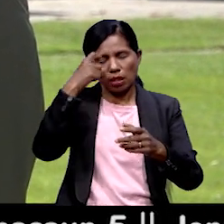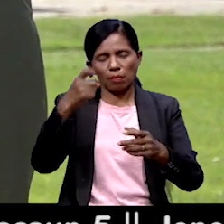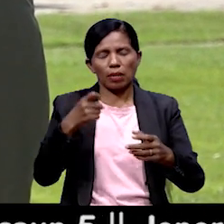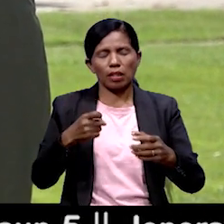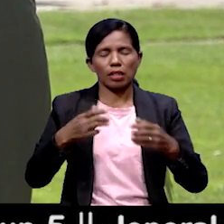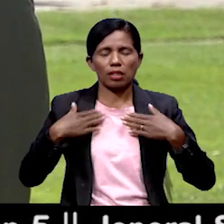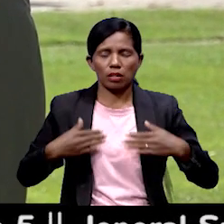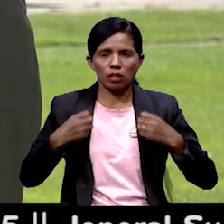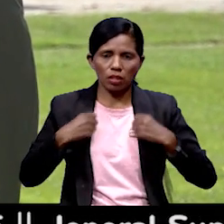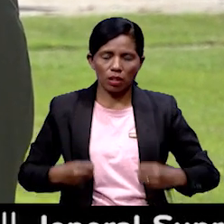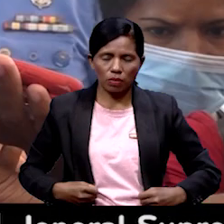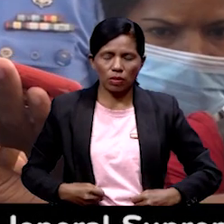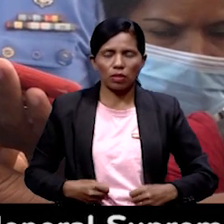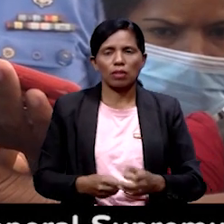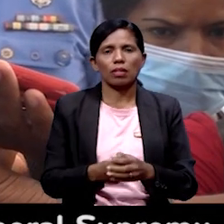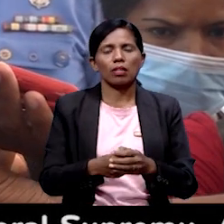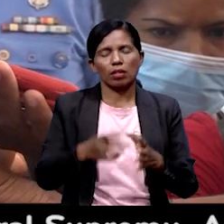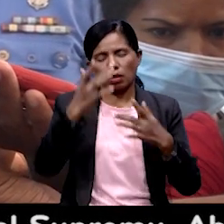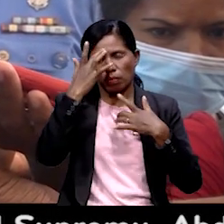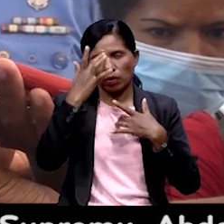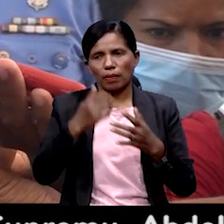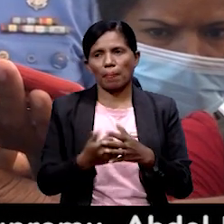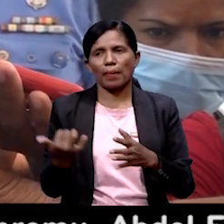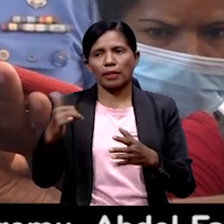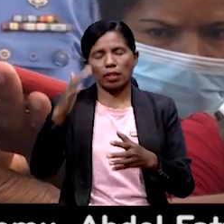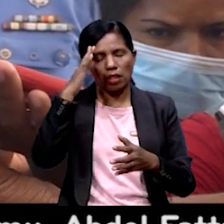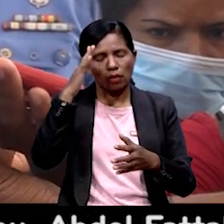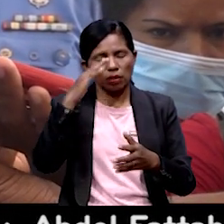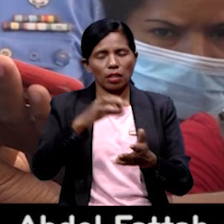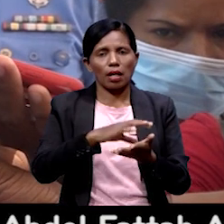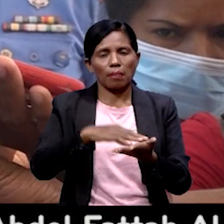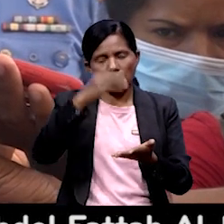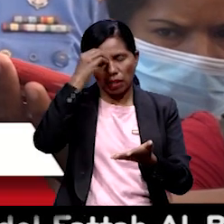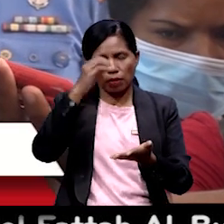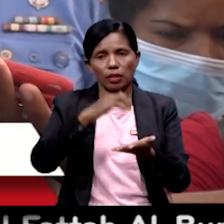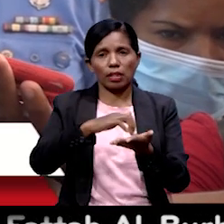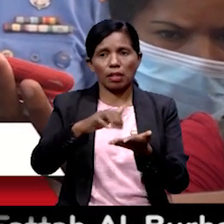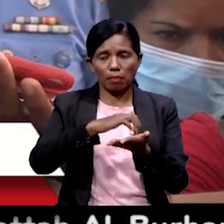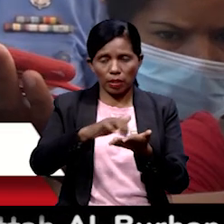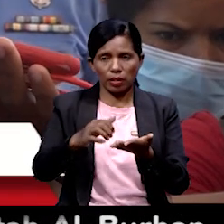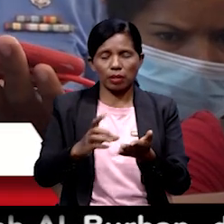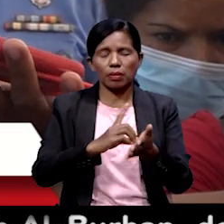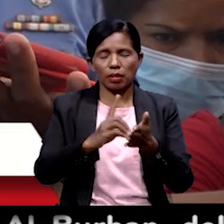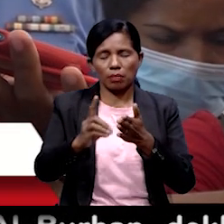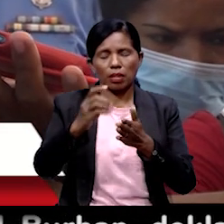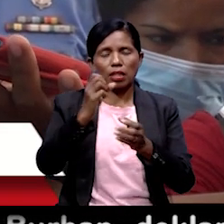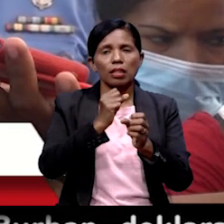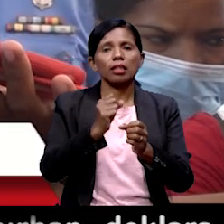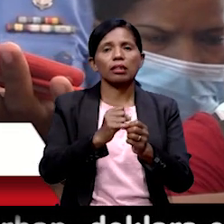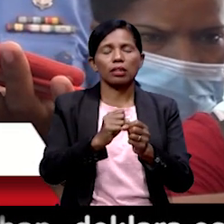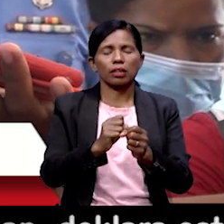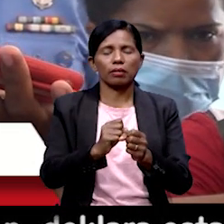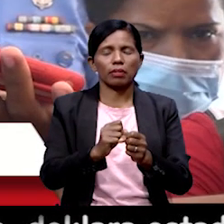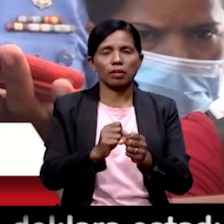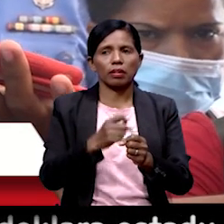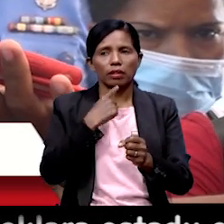Dejatia na patin sira, lalu kada hanoin diangkat ya sira tuiro na kursu ne, depois de semana sanulu tuir dura sam ne beya,